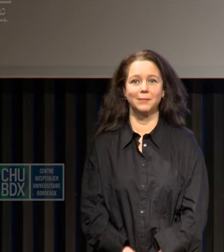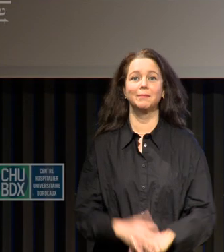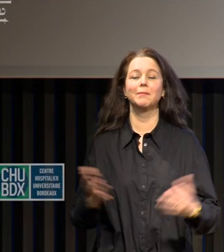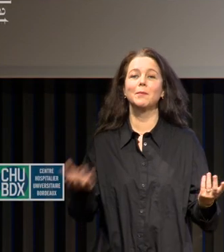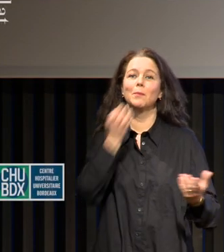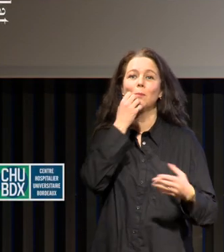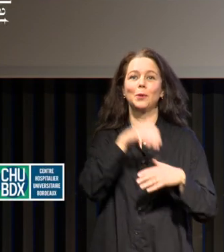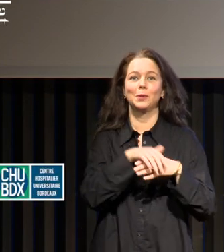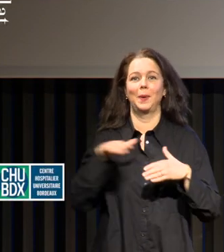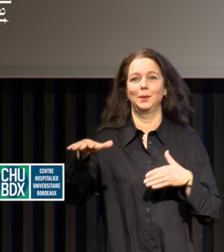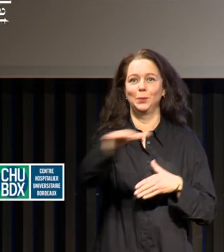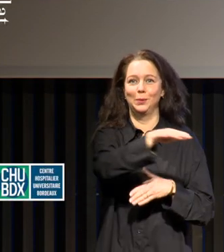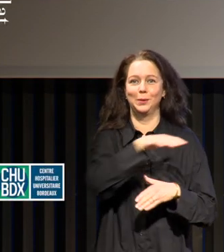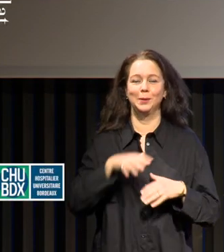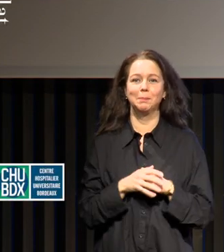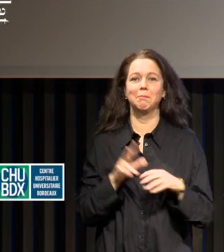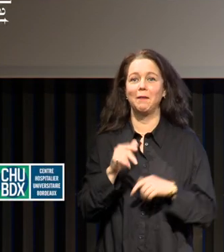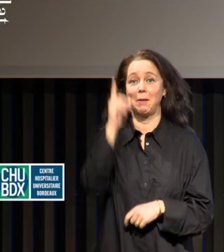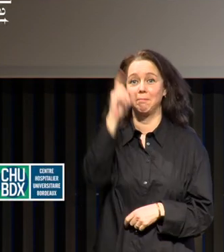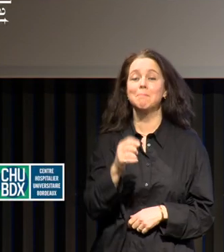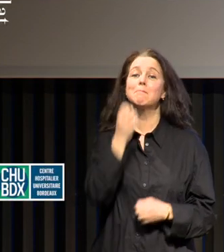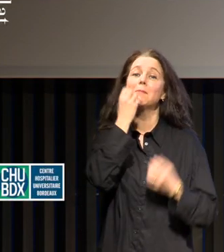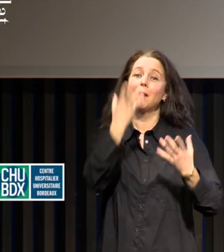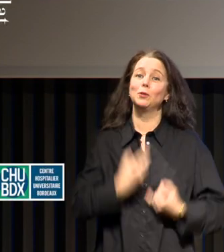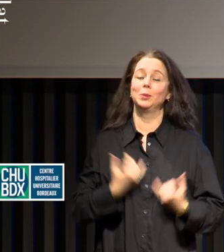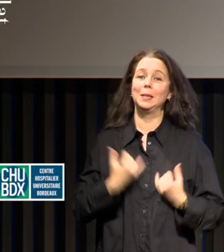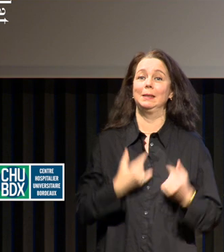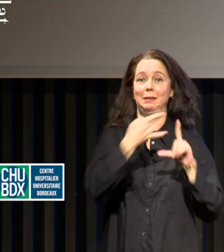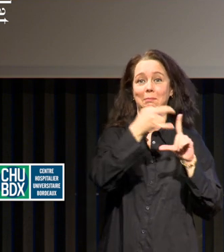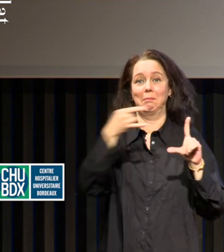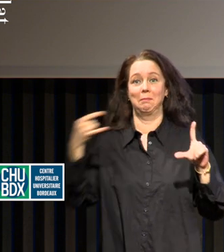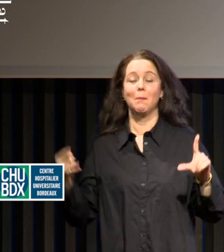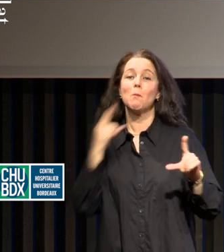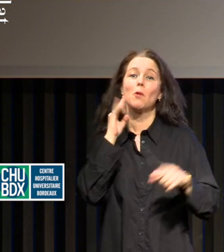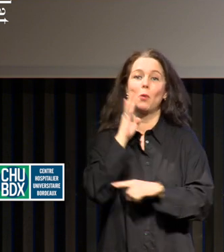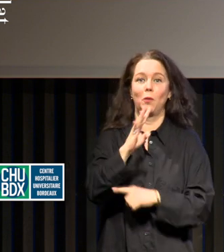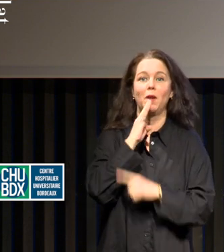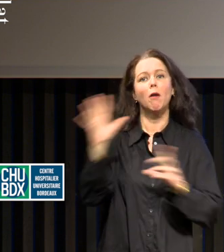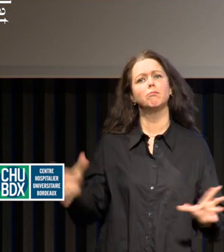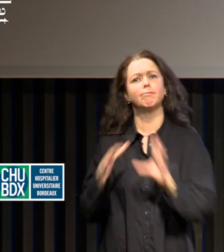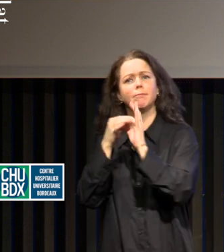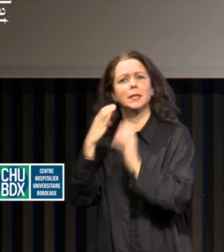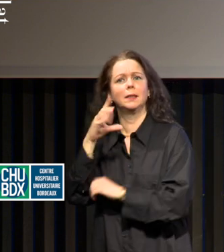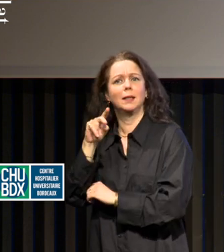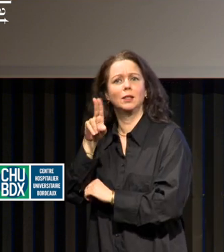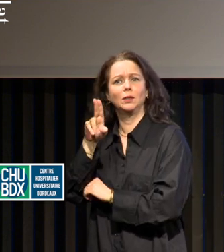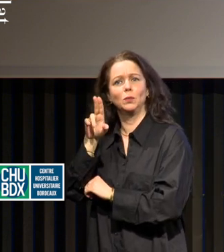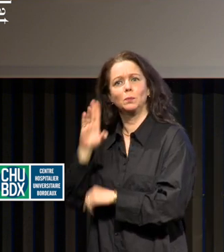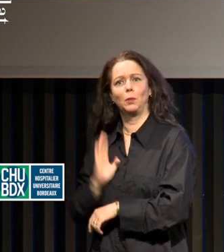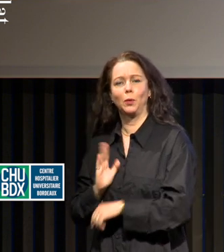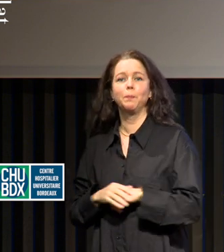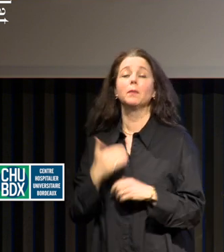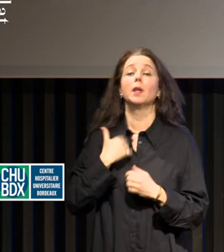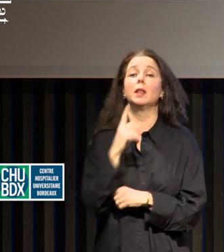Bonsoir à tous. On va commencer. Bienvenue à la librairie Mola pour cette conférence en partenariat avec le CHU de Bordeaux. Je m'appelle David Lahari,